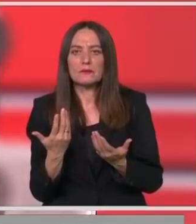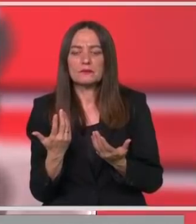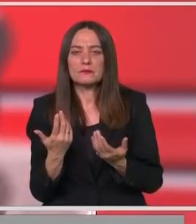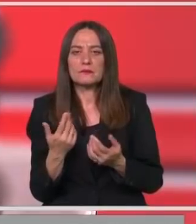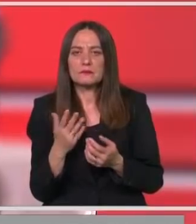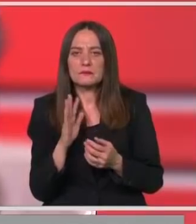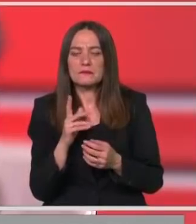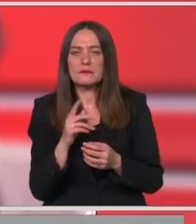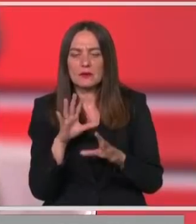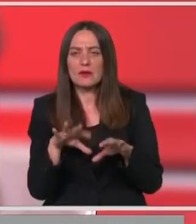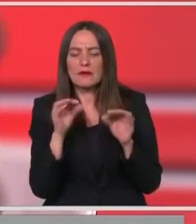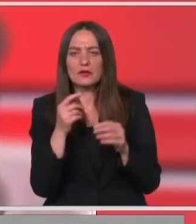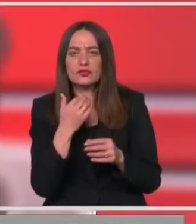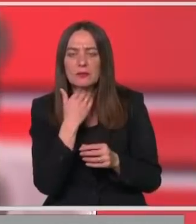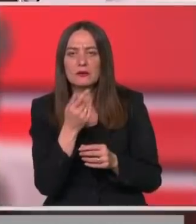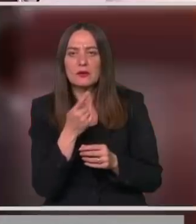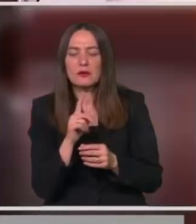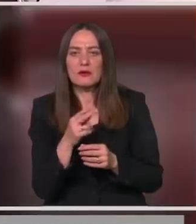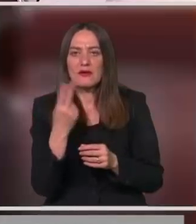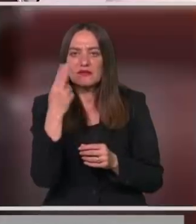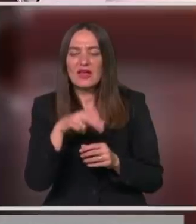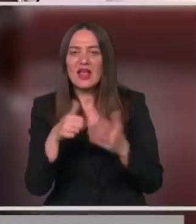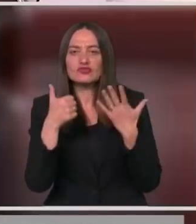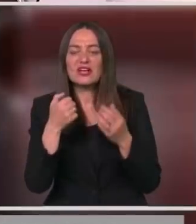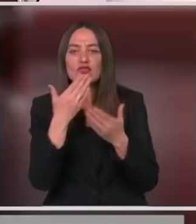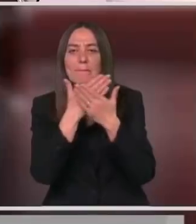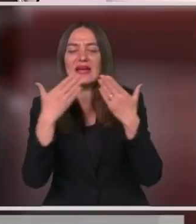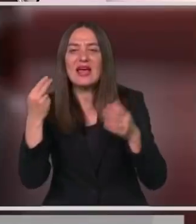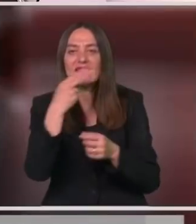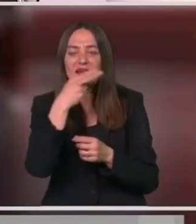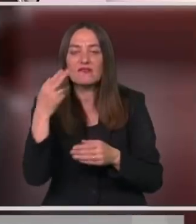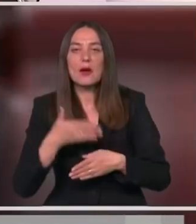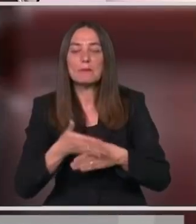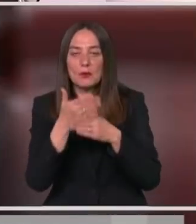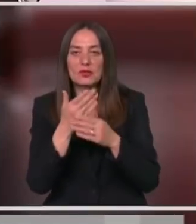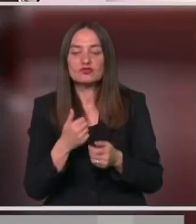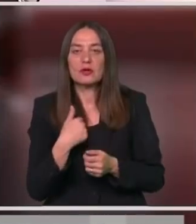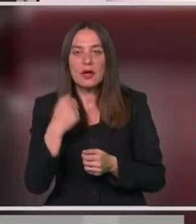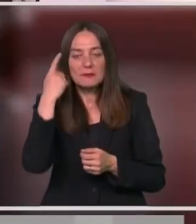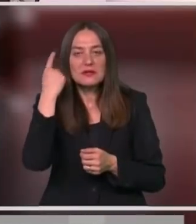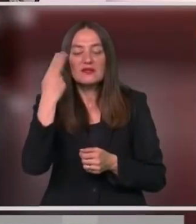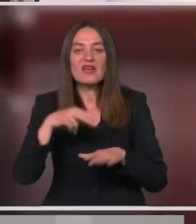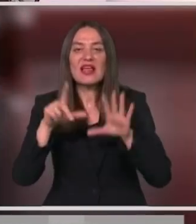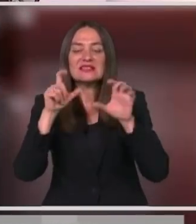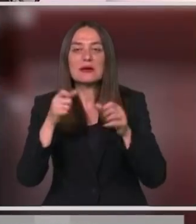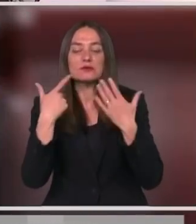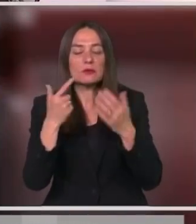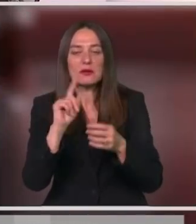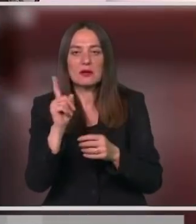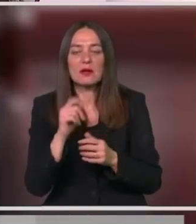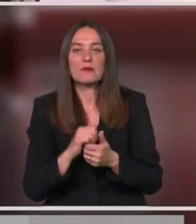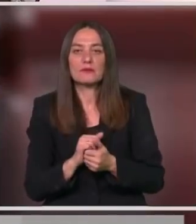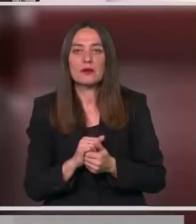2700... Sačekajte samo da nađem ako se... Ne, 2600 milijardi evra. 2600 milijardi, da. Ja sam mislila da je 2770.